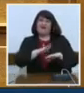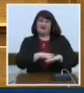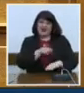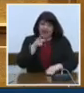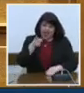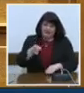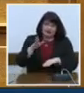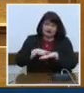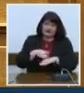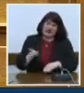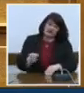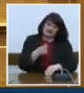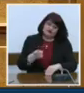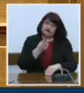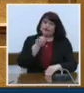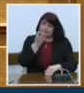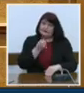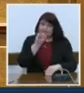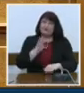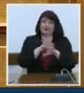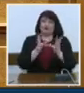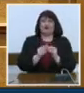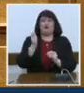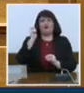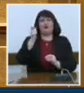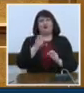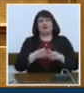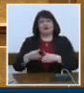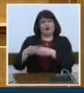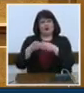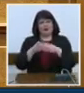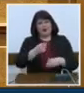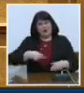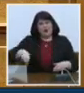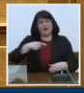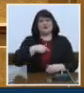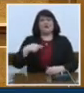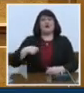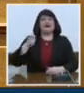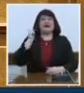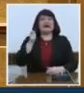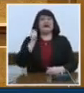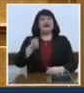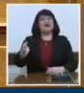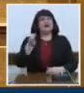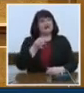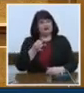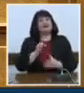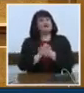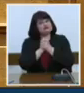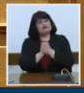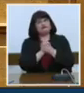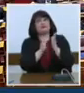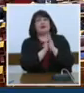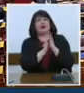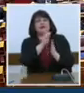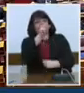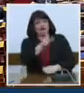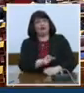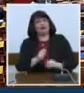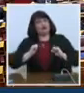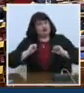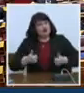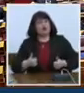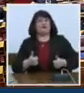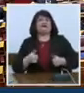αντίστοιχα, όλα τα κόμματα, όλοι οι πολιτικοί αρχηγοί χαιρέτησαν αυτή τη γενναία πράξη της Σοφίας